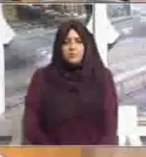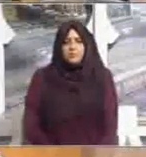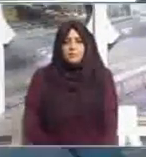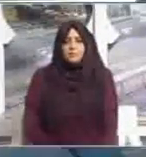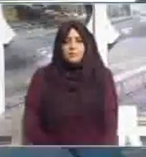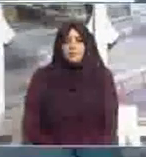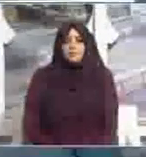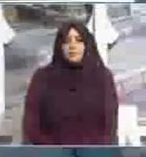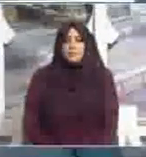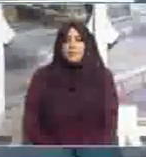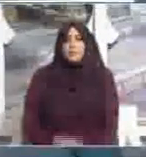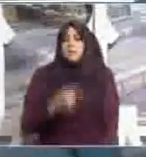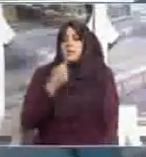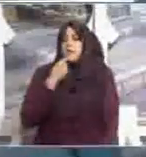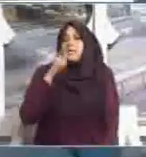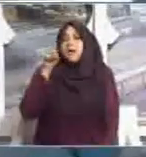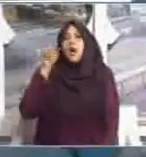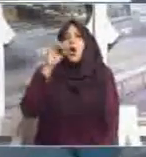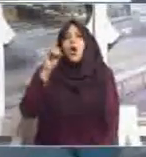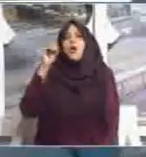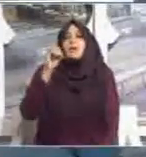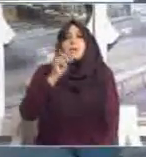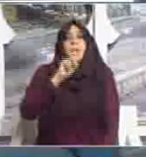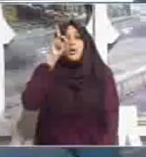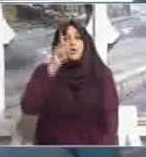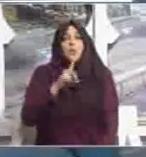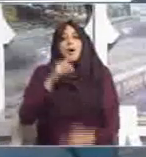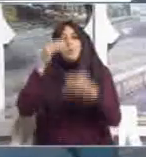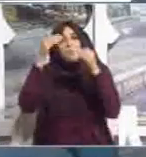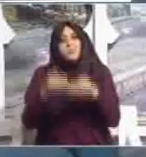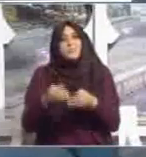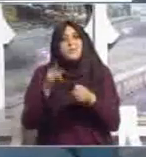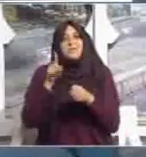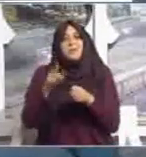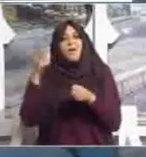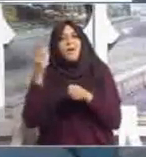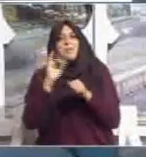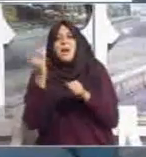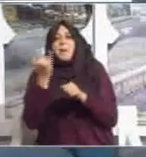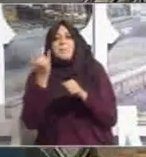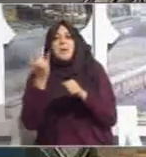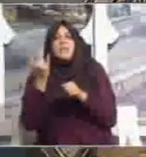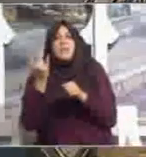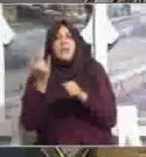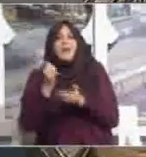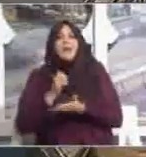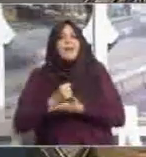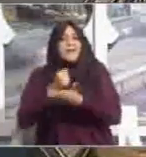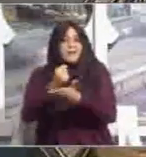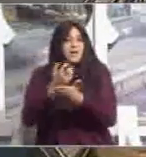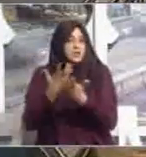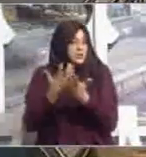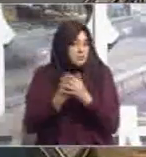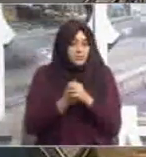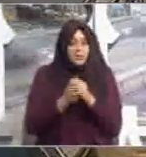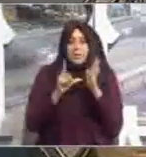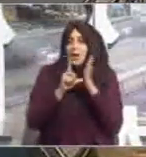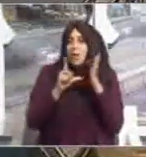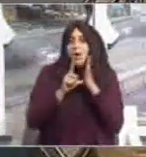لهم الحق في هذه الاعتراض. نعم. طيب. شكرا شيخ محمد. دكتور الأخت خولة سمعتها فرحت